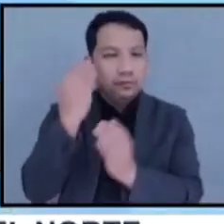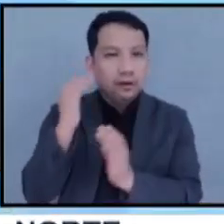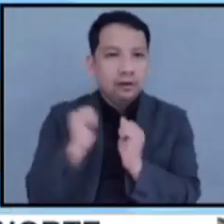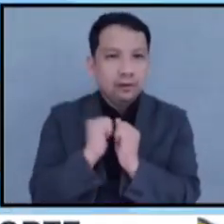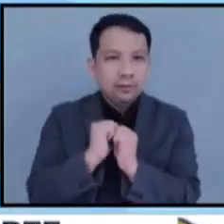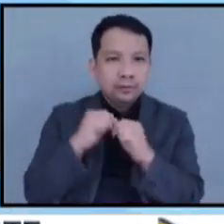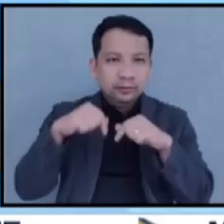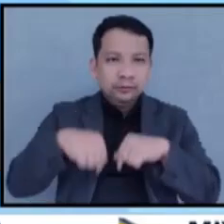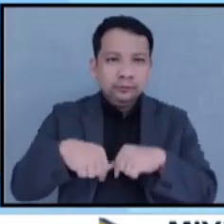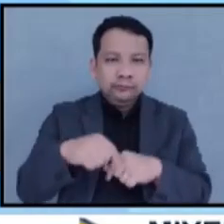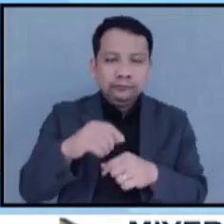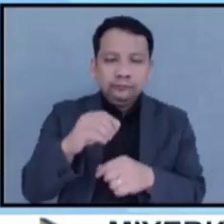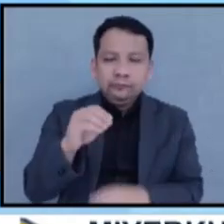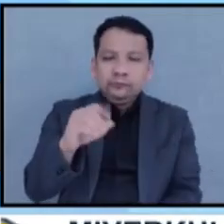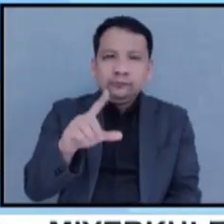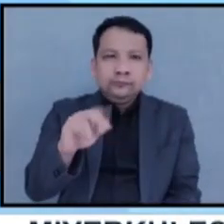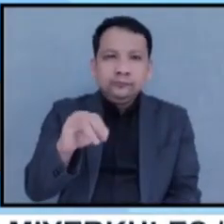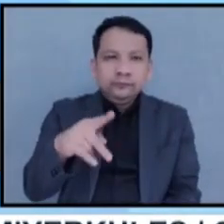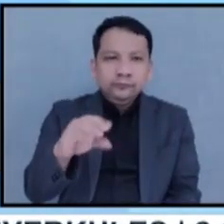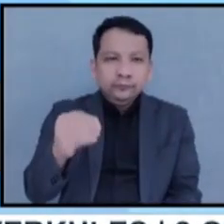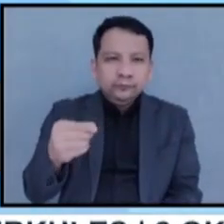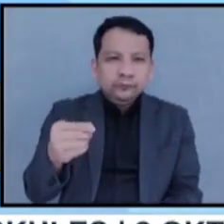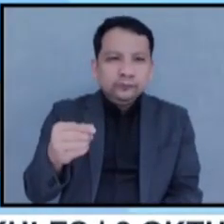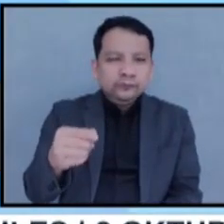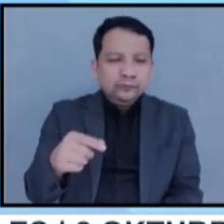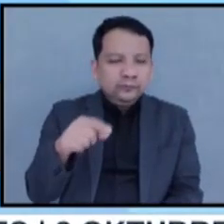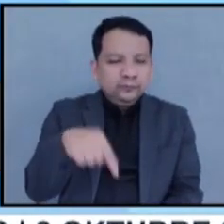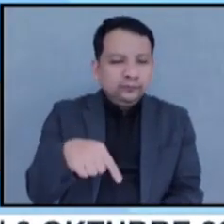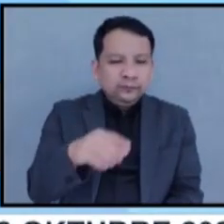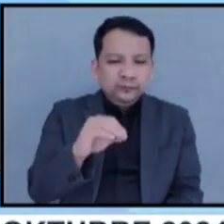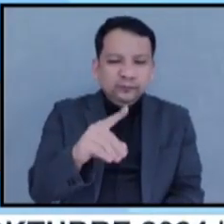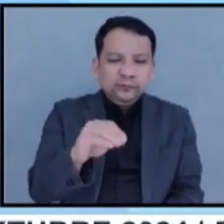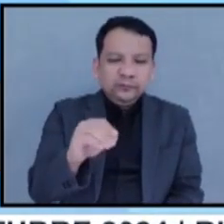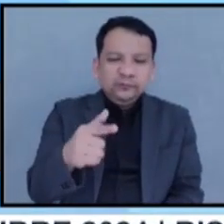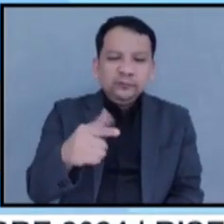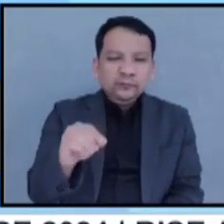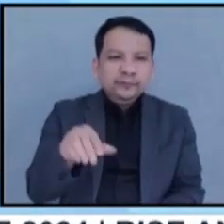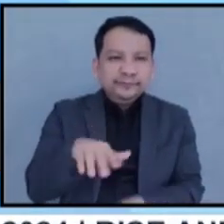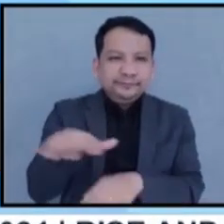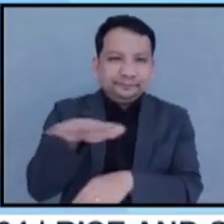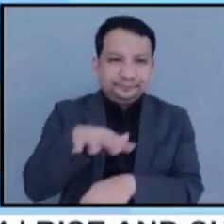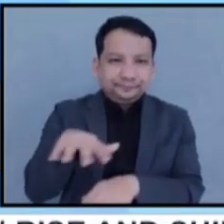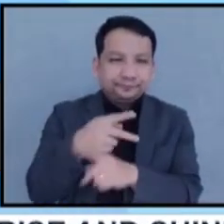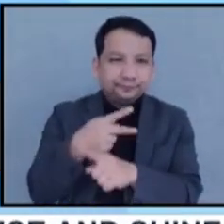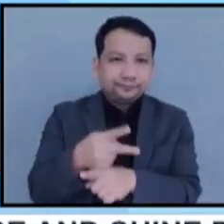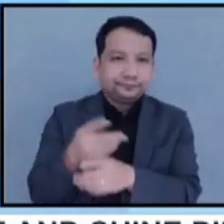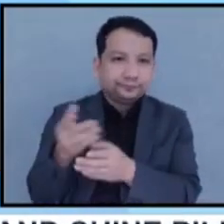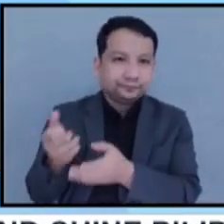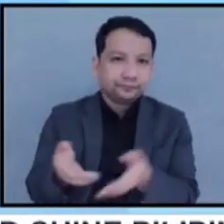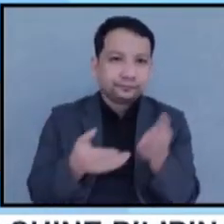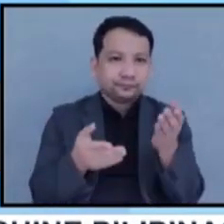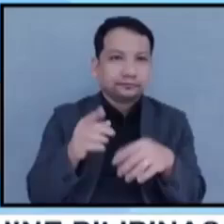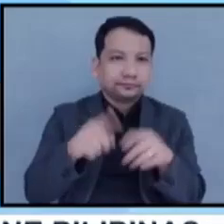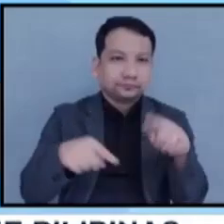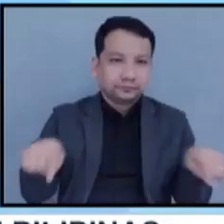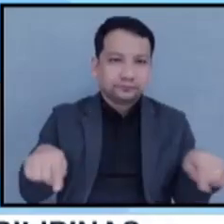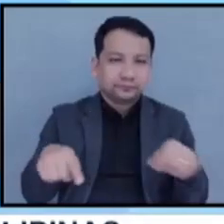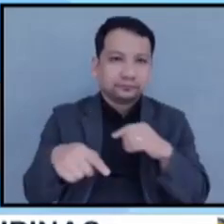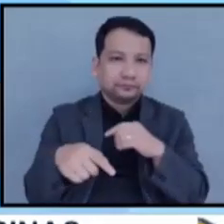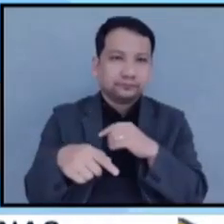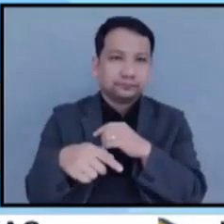Hindi lang po dito sa Olonga po, no, kasi sa ngayon po, Olonga po lang po yung base ng aming mga products. Pero para dalhin po to sa ibang lugar